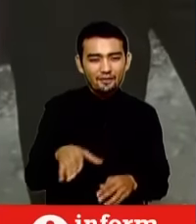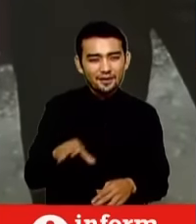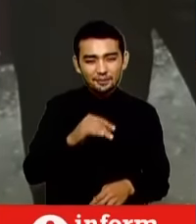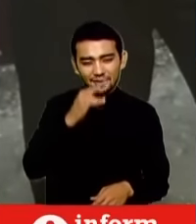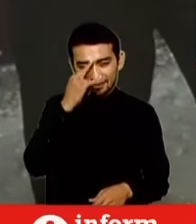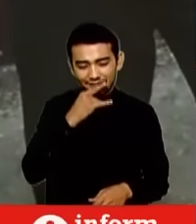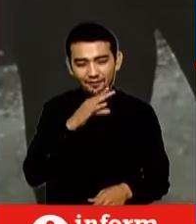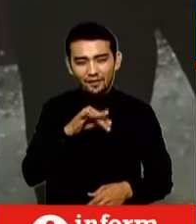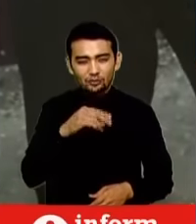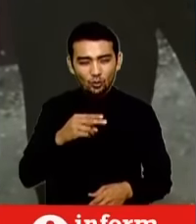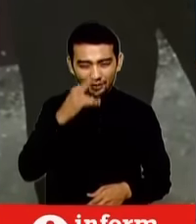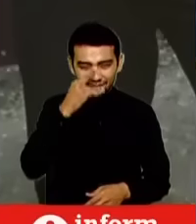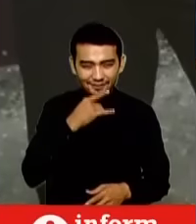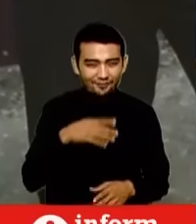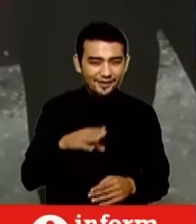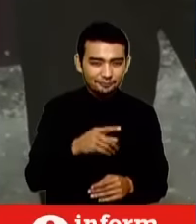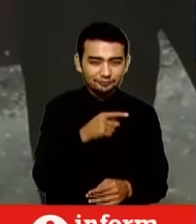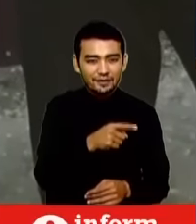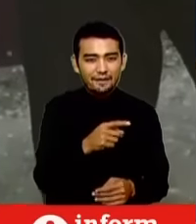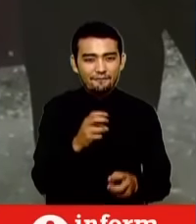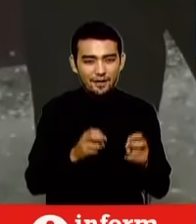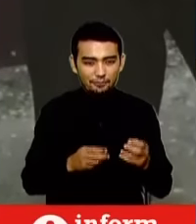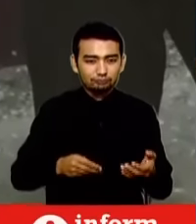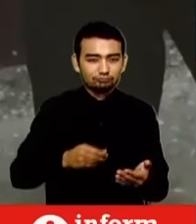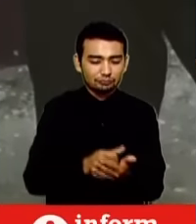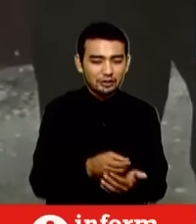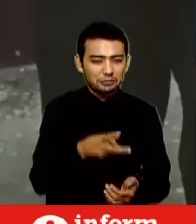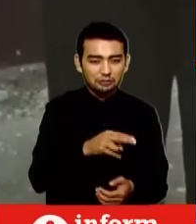всем казахстанцам вложиться в эту фирму